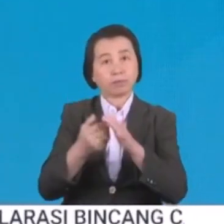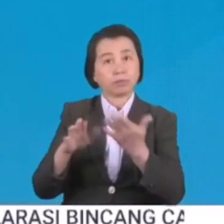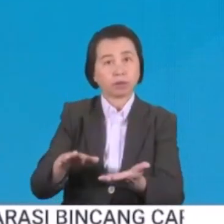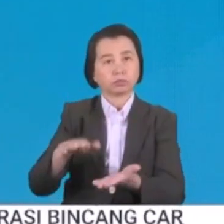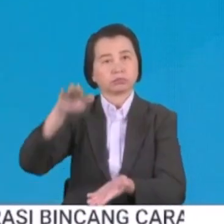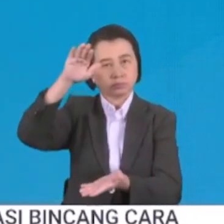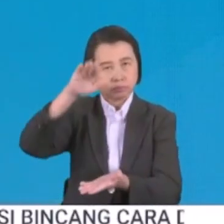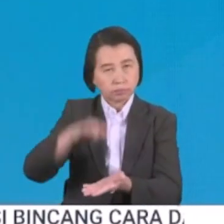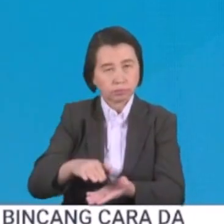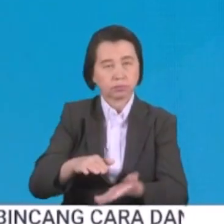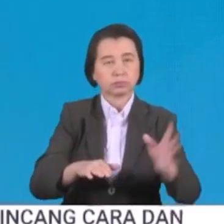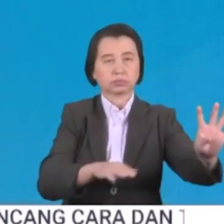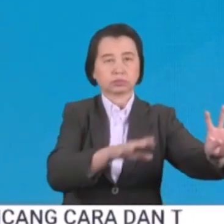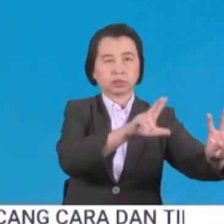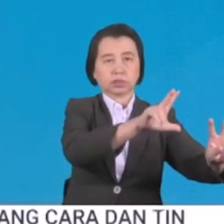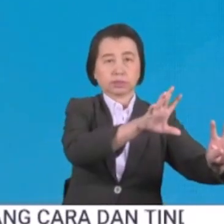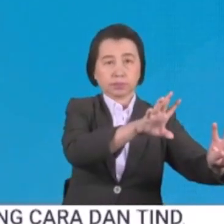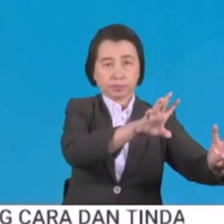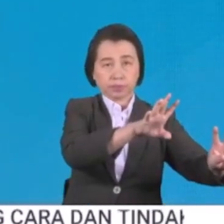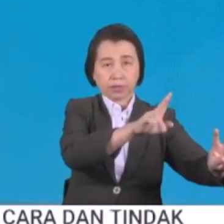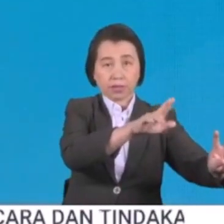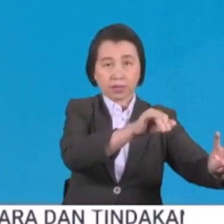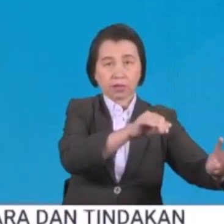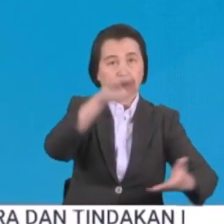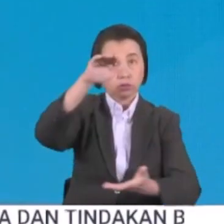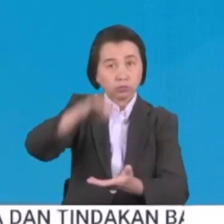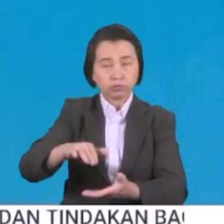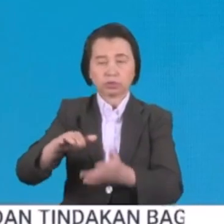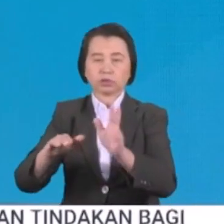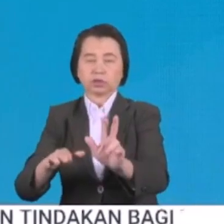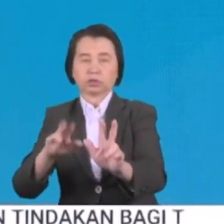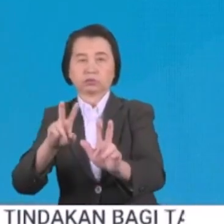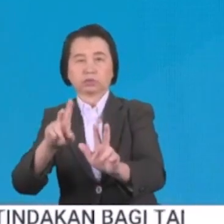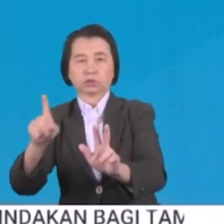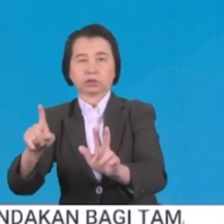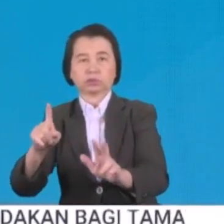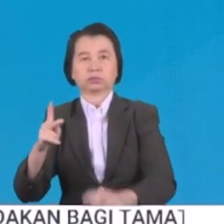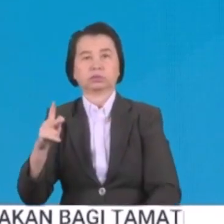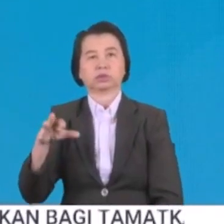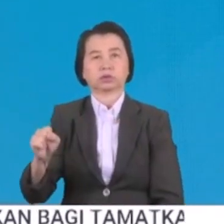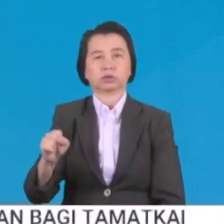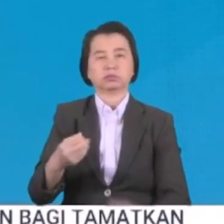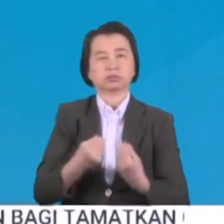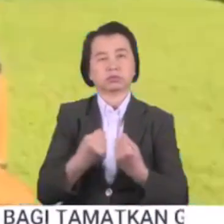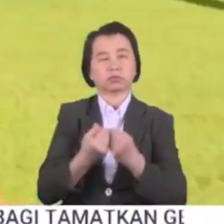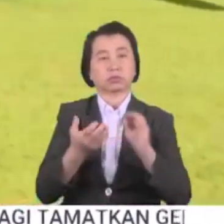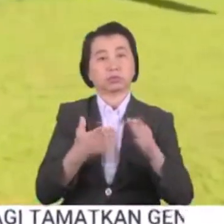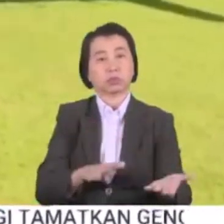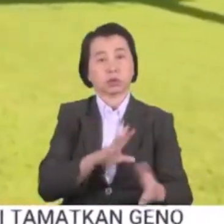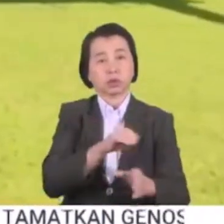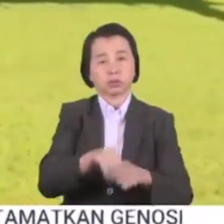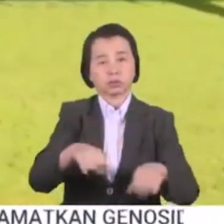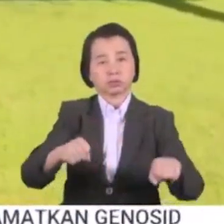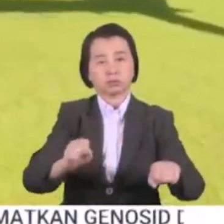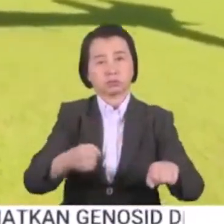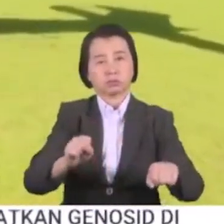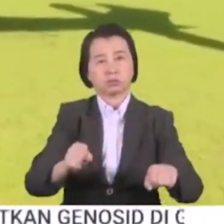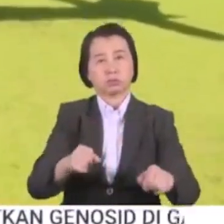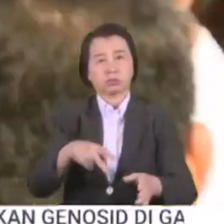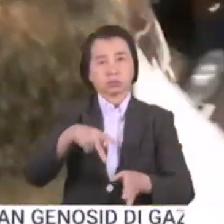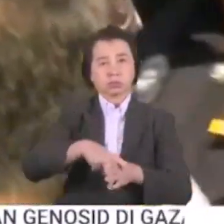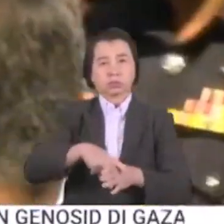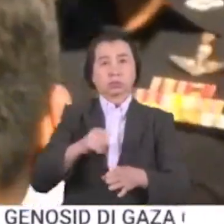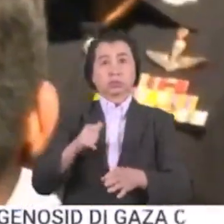juga menurun daripada 434 kes kepada 321 kes. Jumlah kematian melibatkan penunggang dan